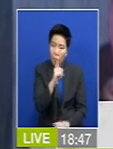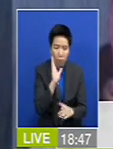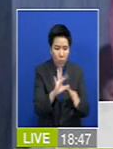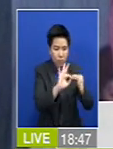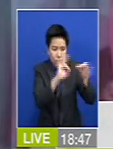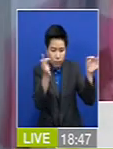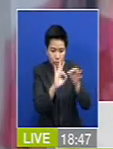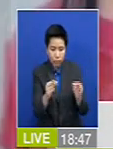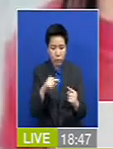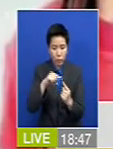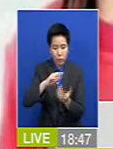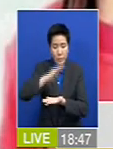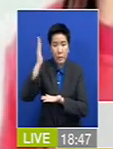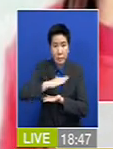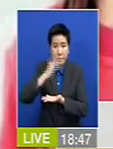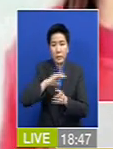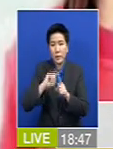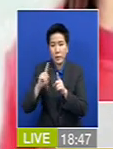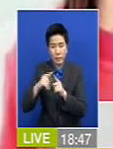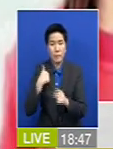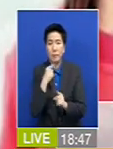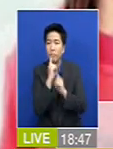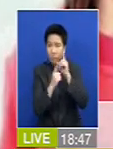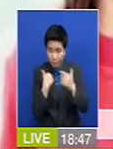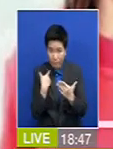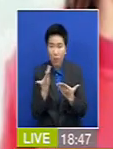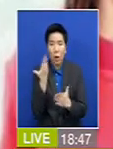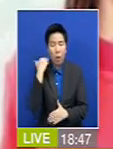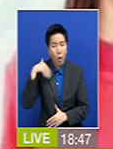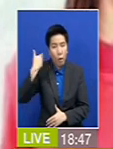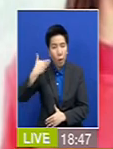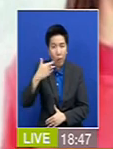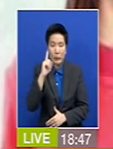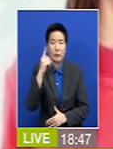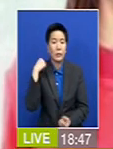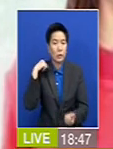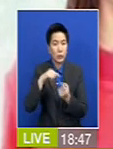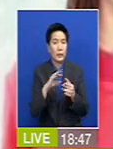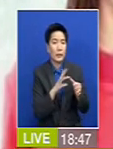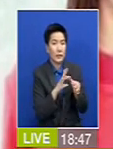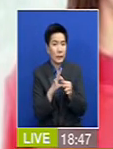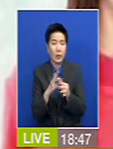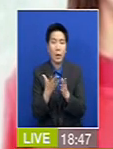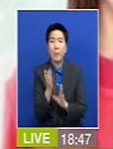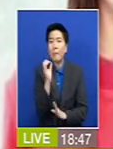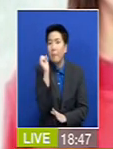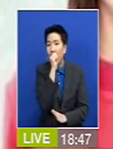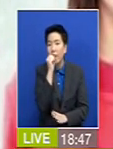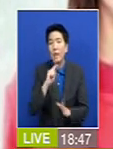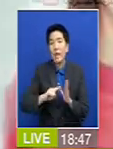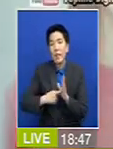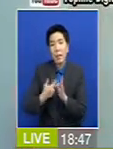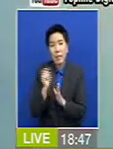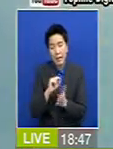รมอยู่ที่นิตยสารสุวรรณคตแล้วก็ข่าวพิเศษมาแล้วอยู่มาวันนึงค่ะท่านก็เข้ามาเกี่ยวข้องกับวงการเพลงด้วยการเ